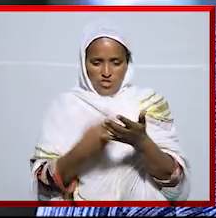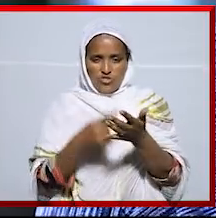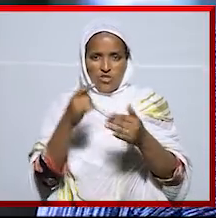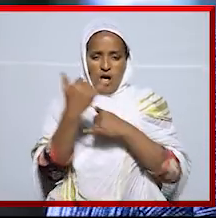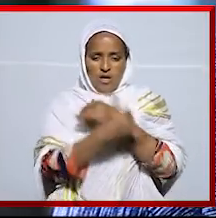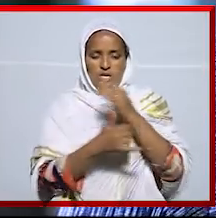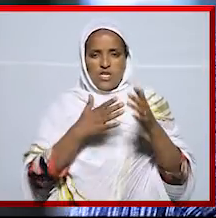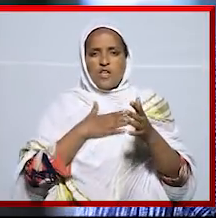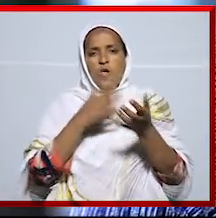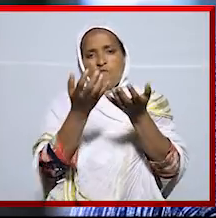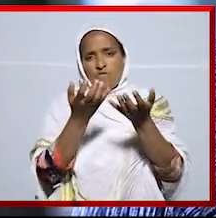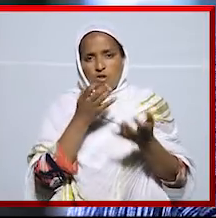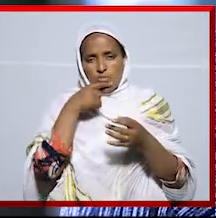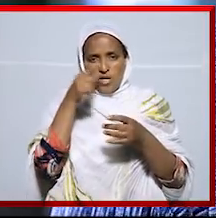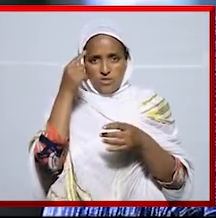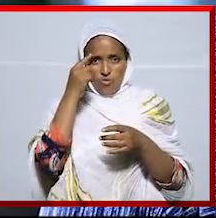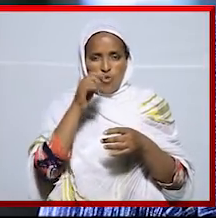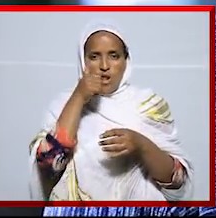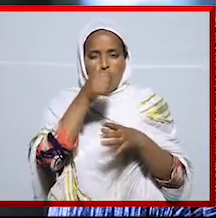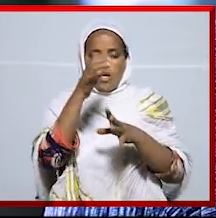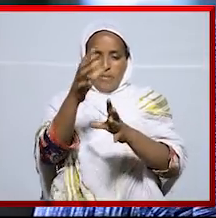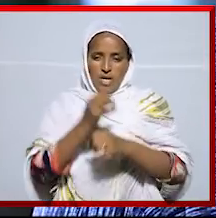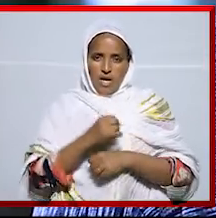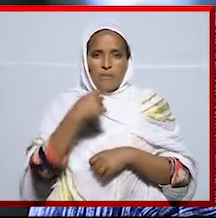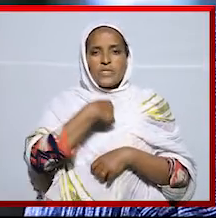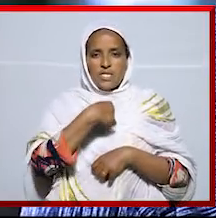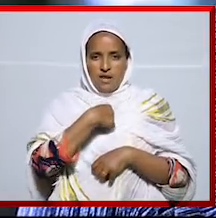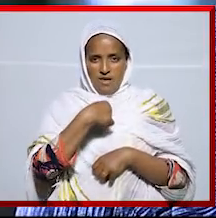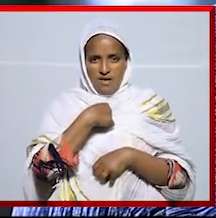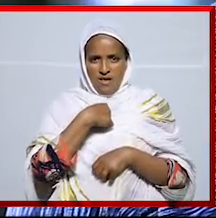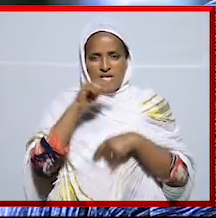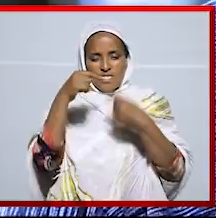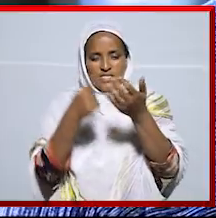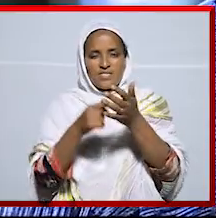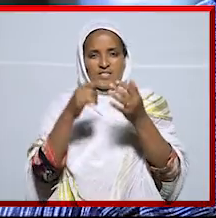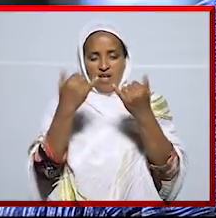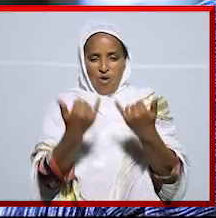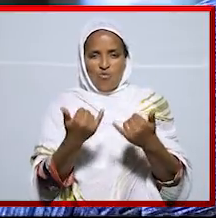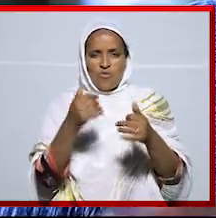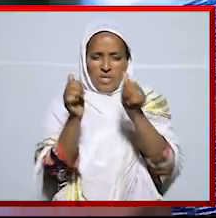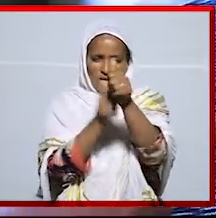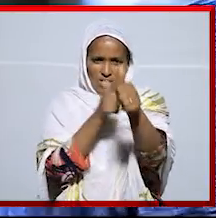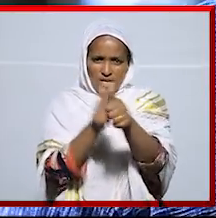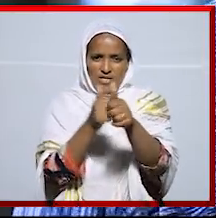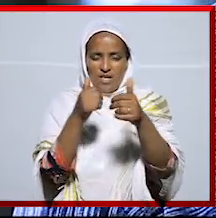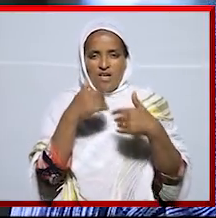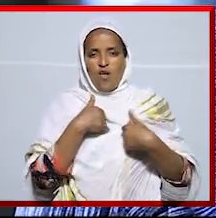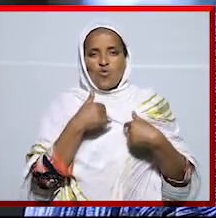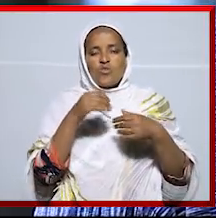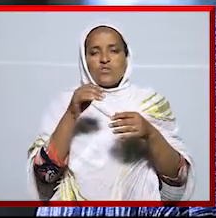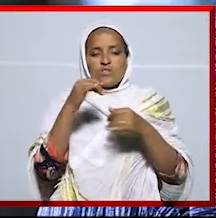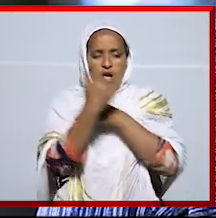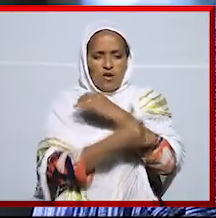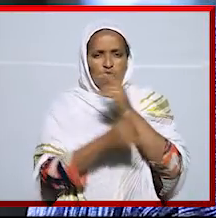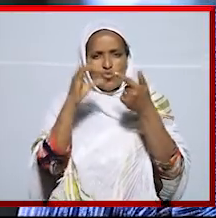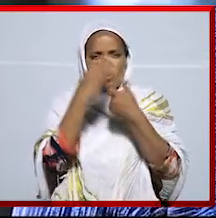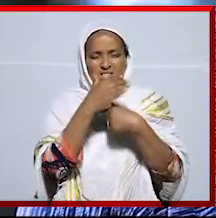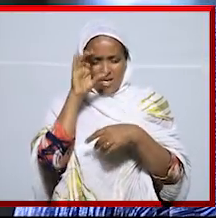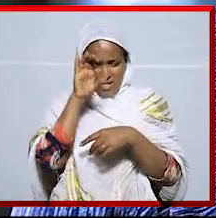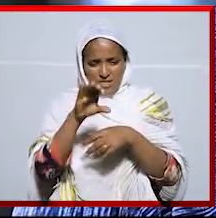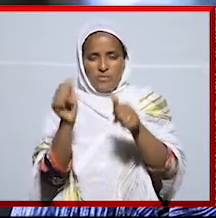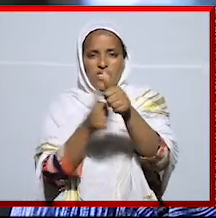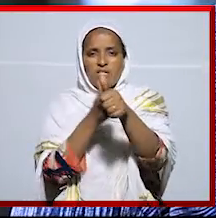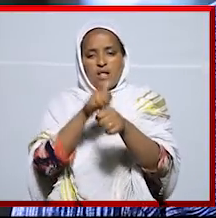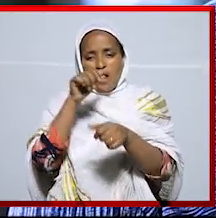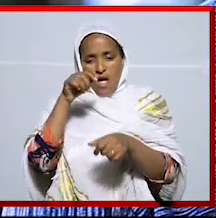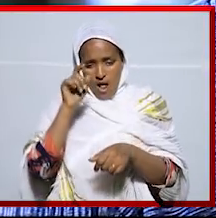እኔ ይህችን ሀገር እፈልጋታለሁ ብዬ አስባለሁ። ነገ መረከባት እኔ ነኝ። ስለዚህ ዛሬ በተከታታይ ያለውን የሀገሪቷን ሲቹዌሽን